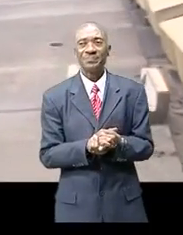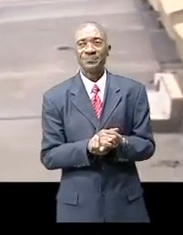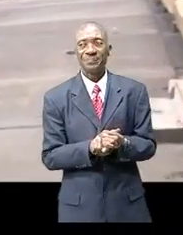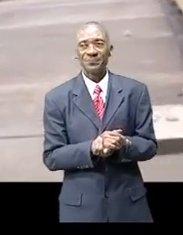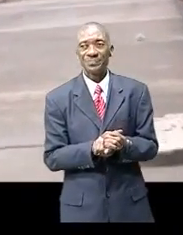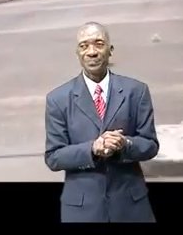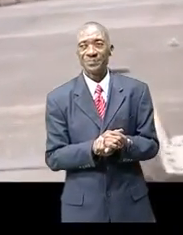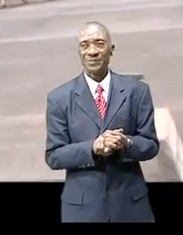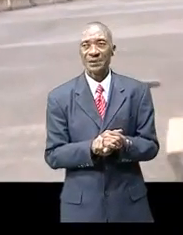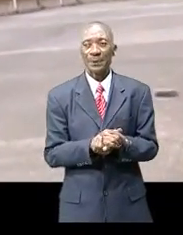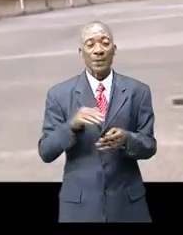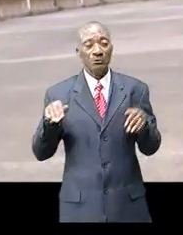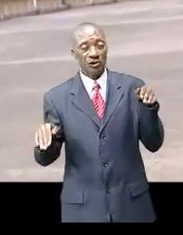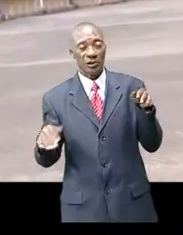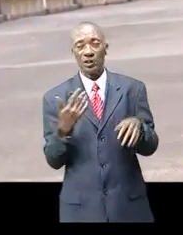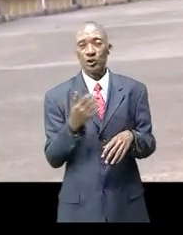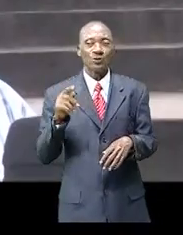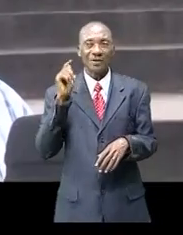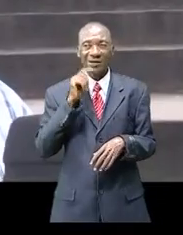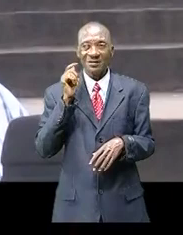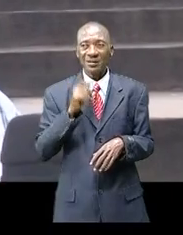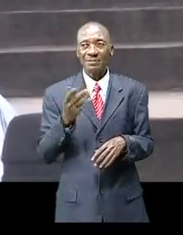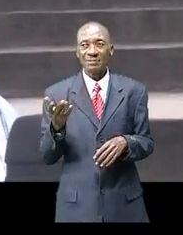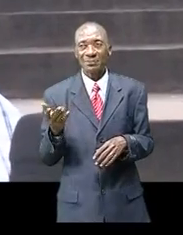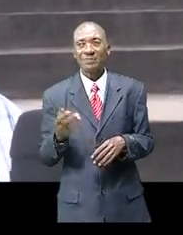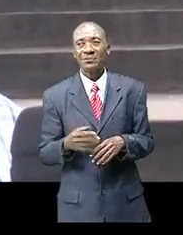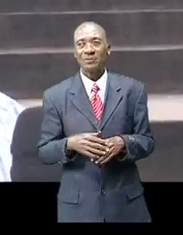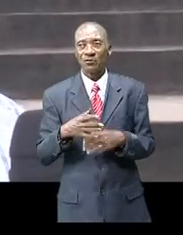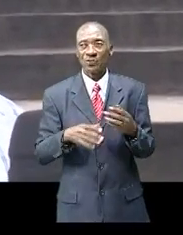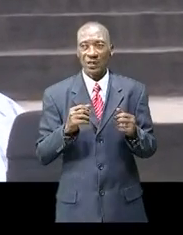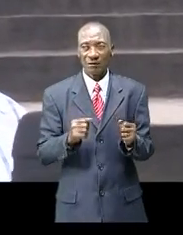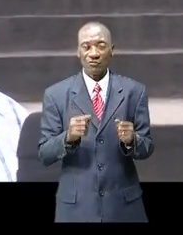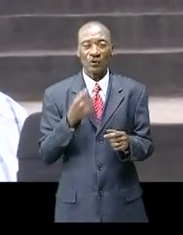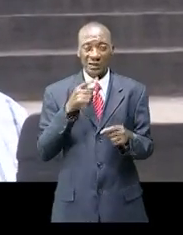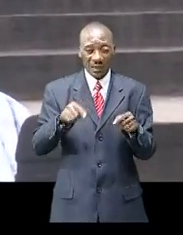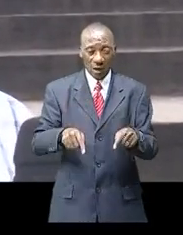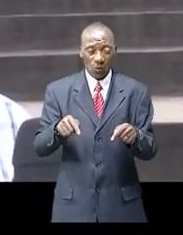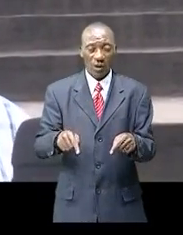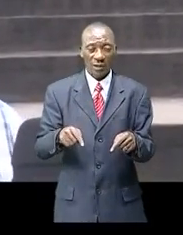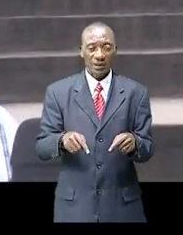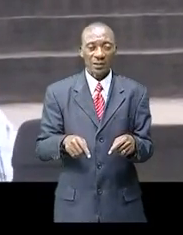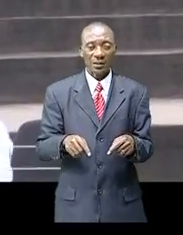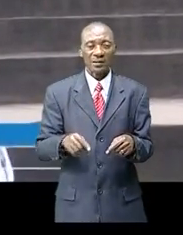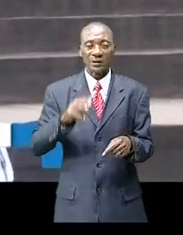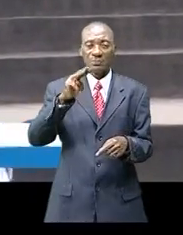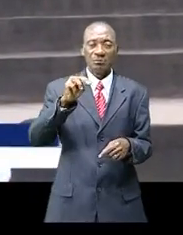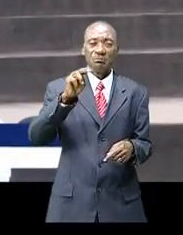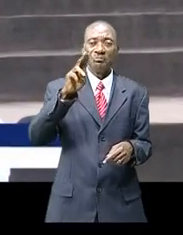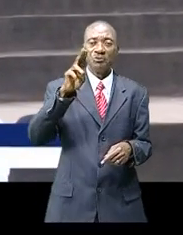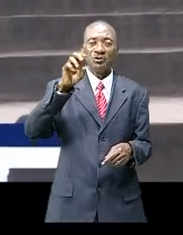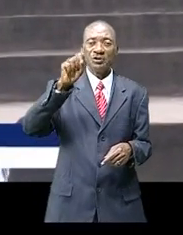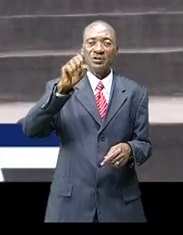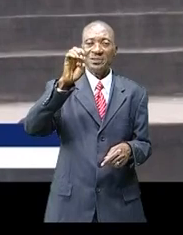un effort à son niveau de dire qu'il y a déjà un musée ici, parce que depuis la fondation ou la création de la